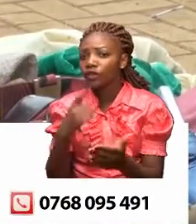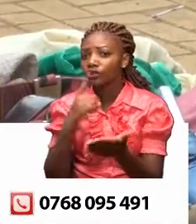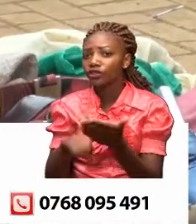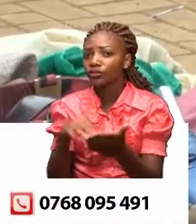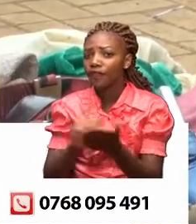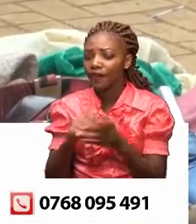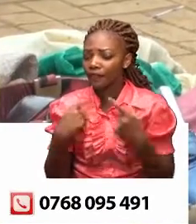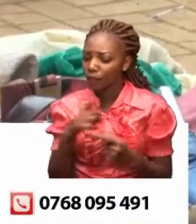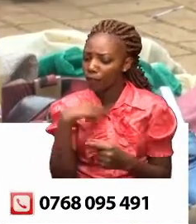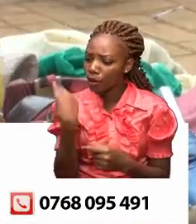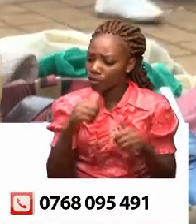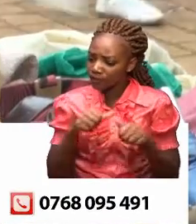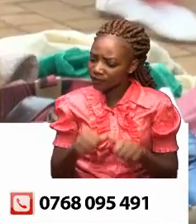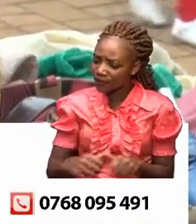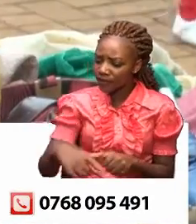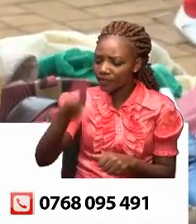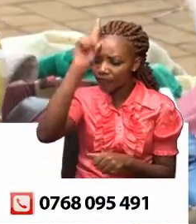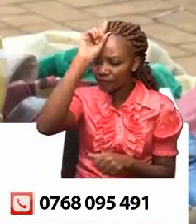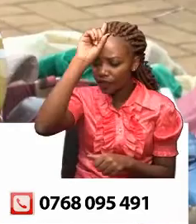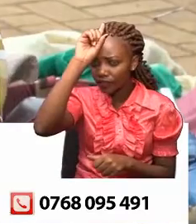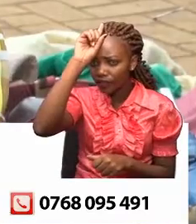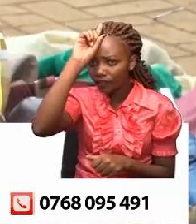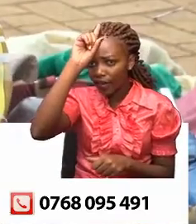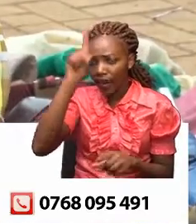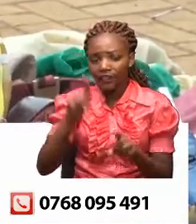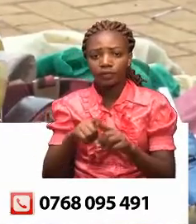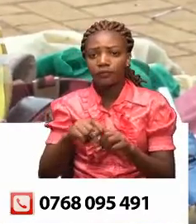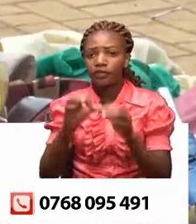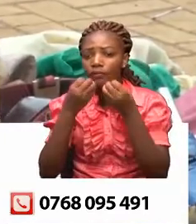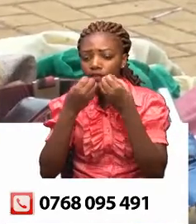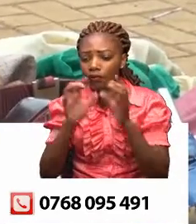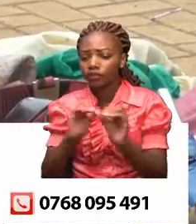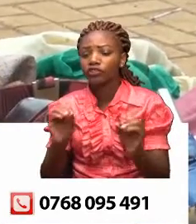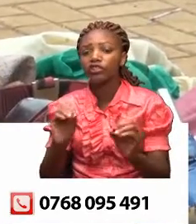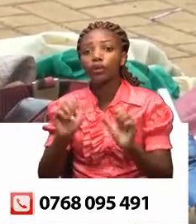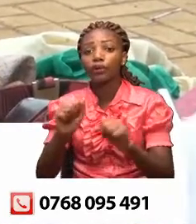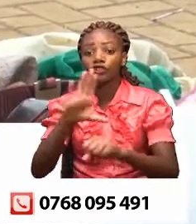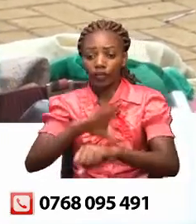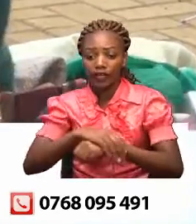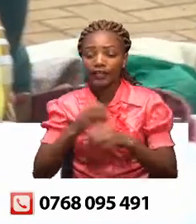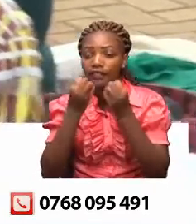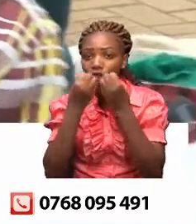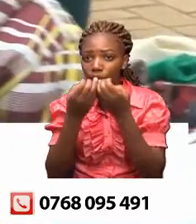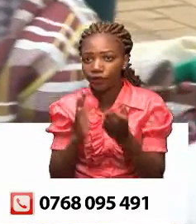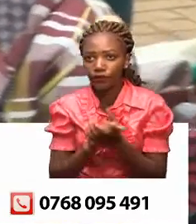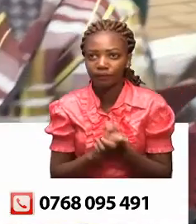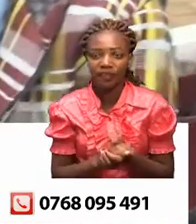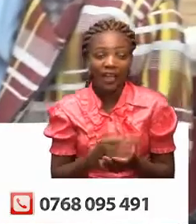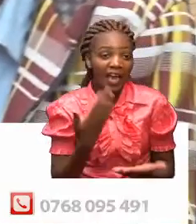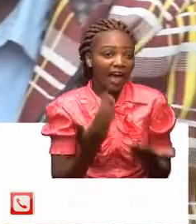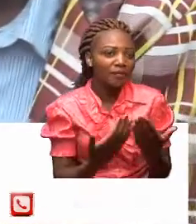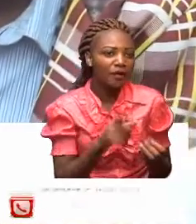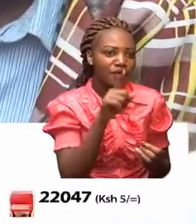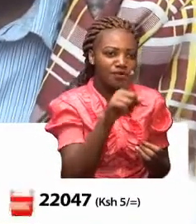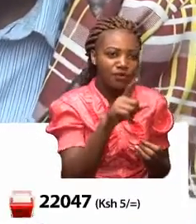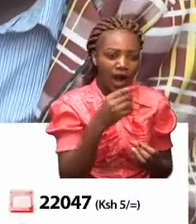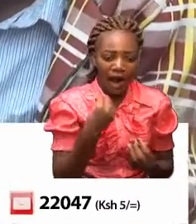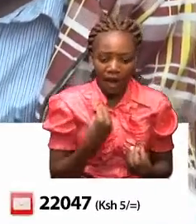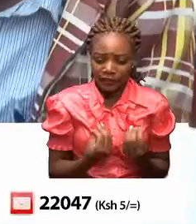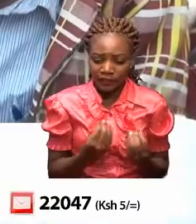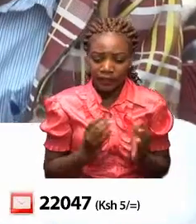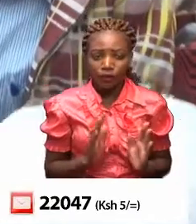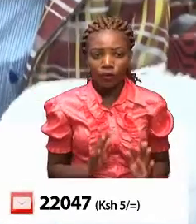walio mashinani ambao wana information wakue wakipate information. Labda nyinyi kama ama wewe kama mlemavu, siku hii